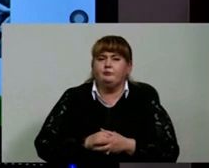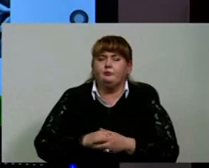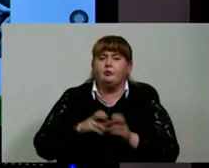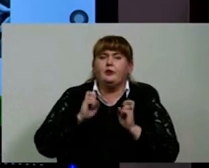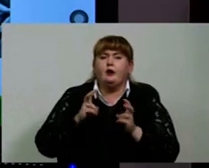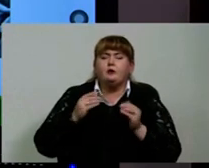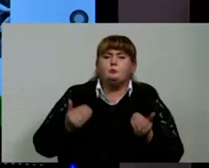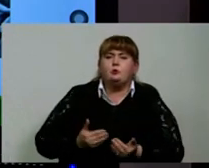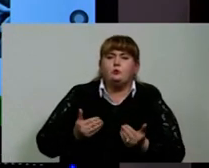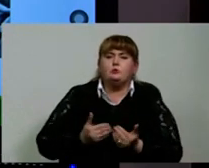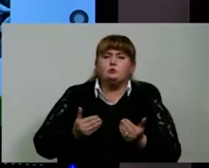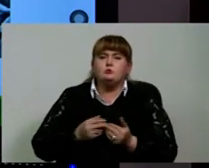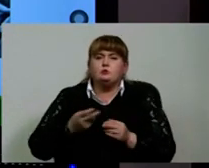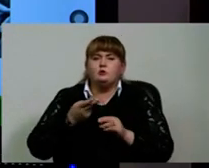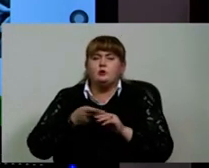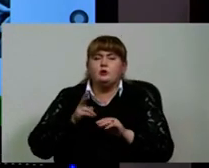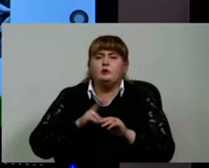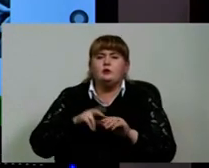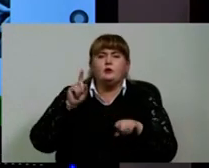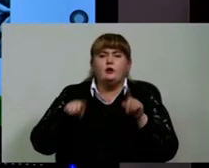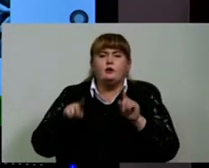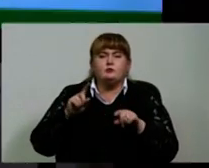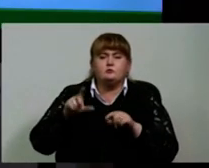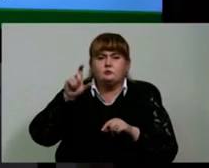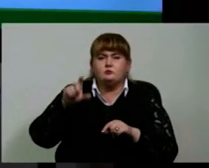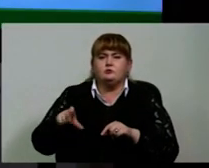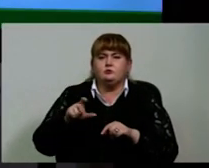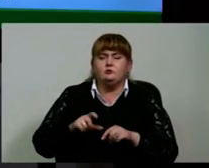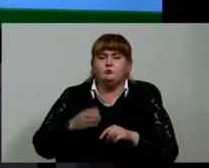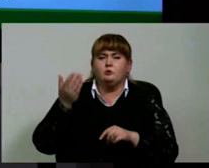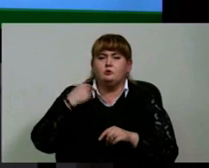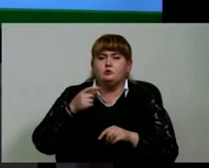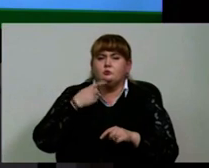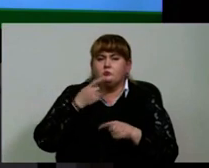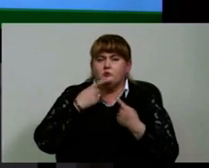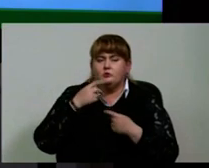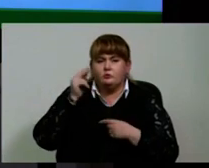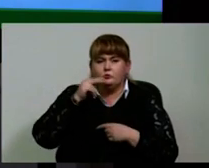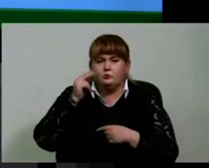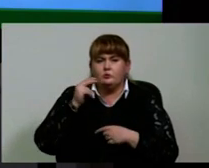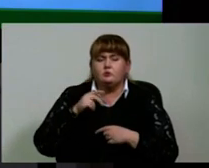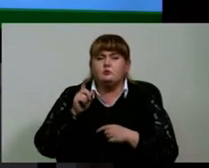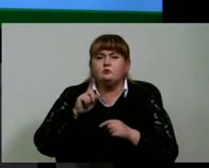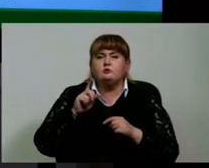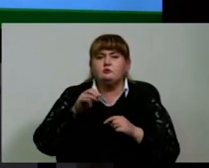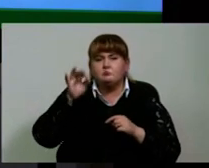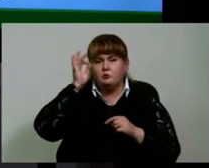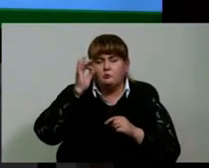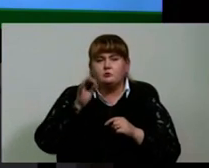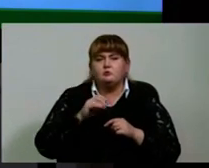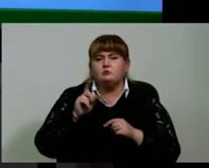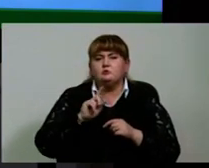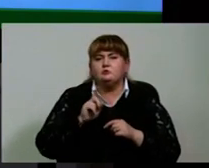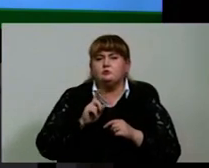же прожил свою жизнь этот редкостный человек? На прошлом уроке мы с вами об этом говорили. И вспомните,